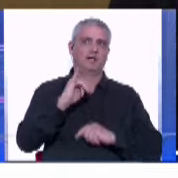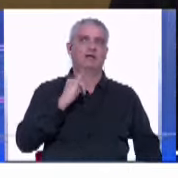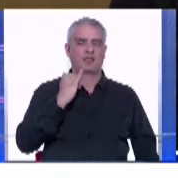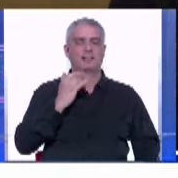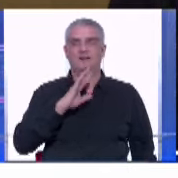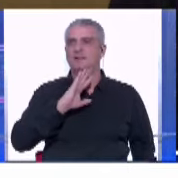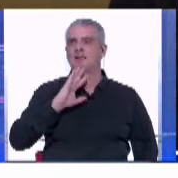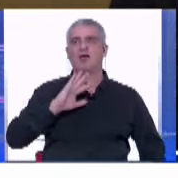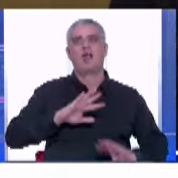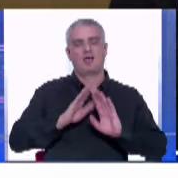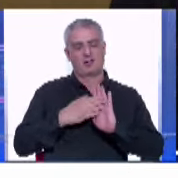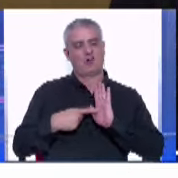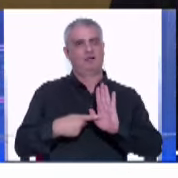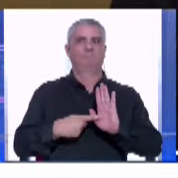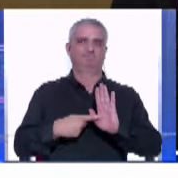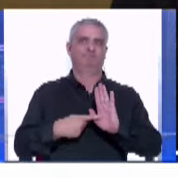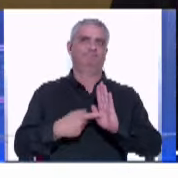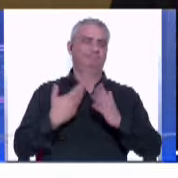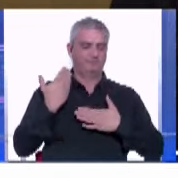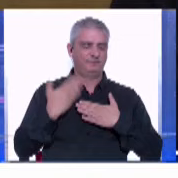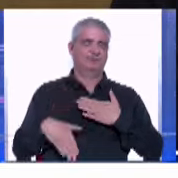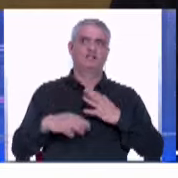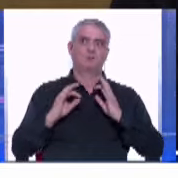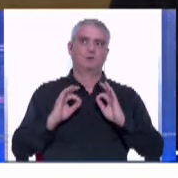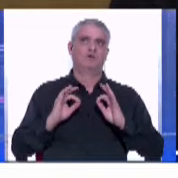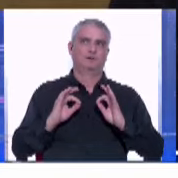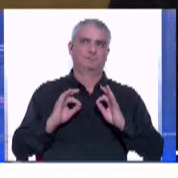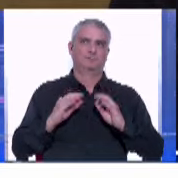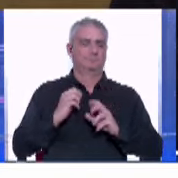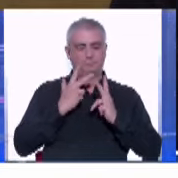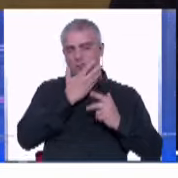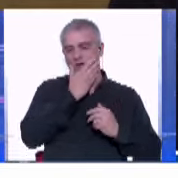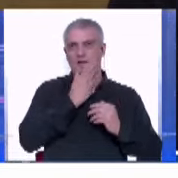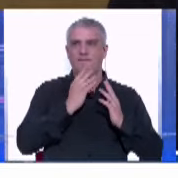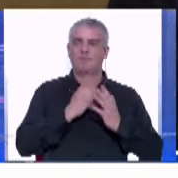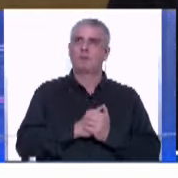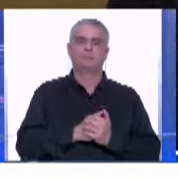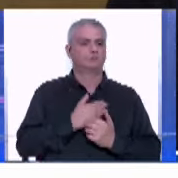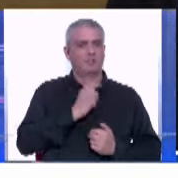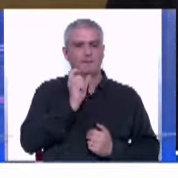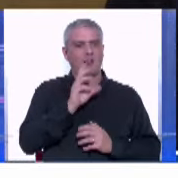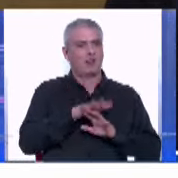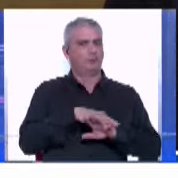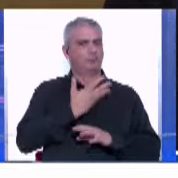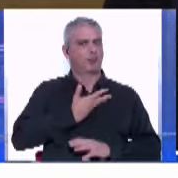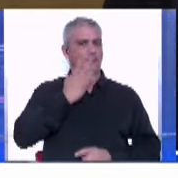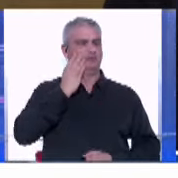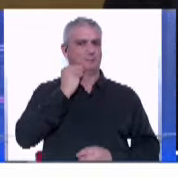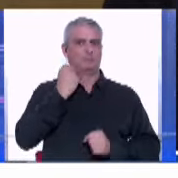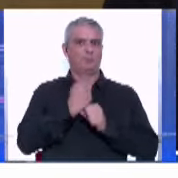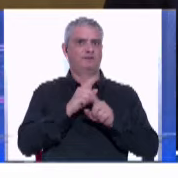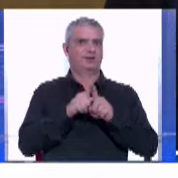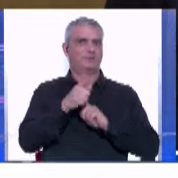היכולות האלה באו לידי ביטוי וסיימו את המבצע הזה בצורה יפה מאוד. מילה לתחושת הסיפוק במבצע